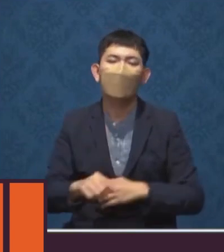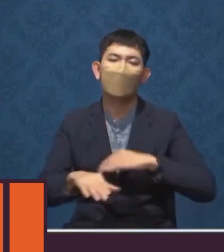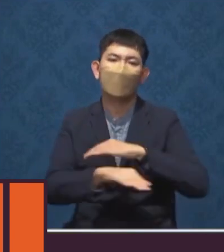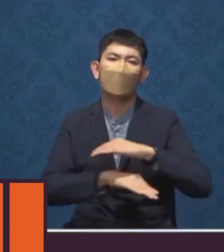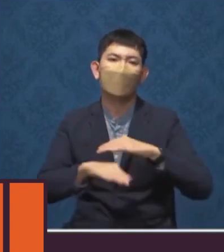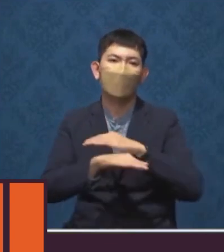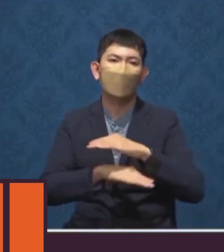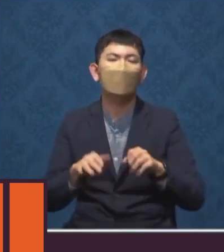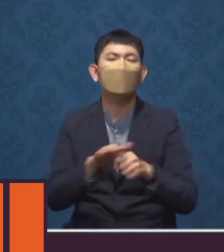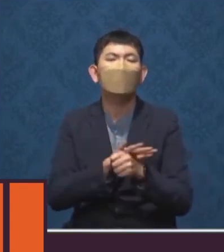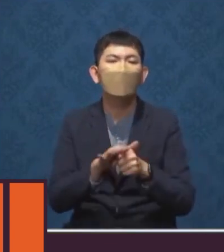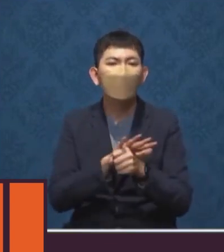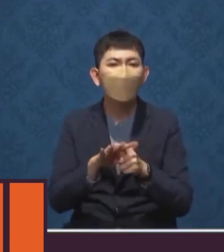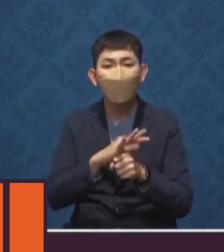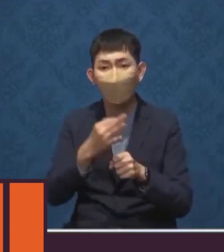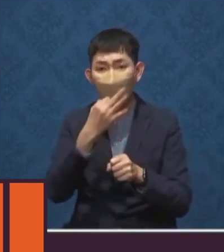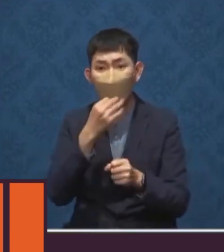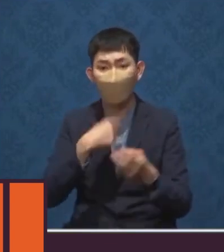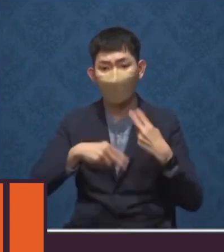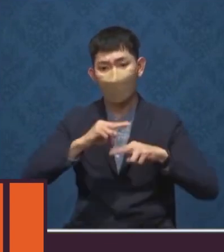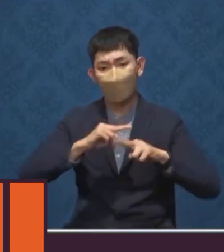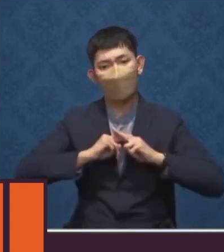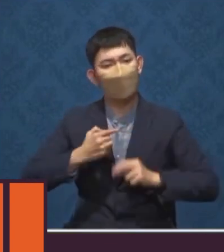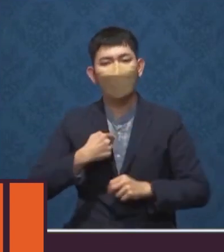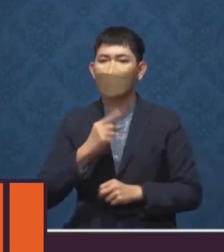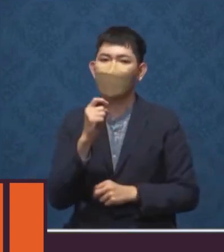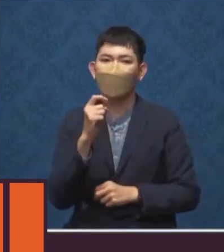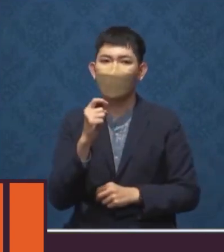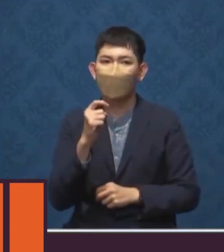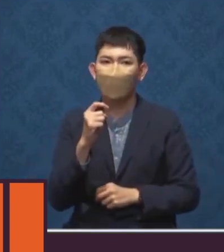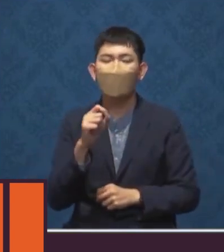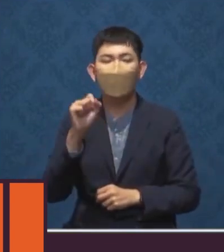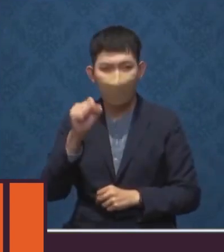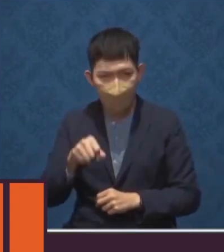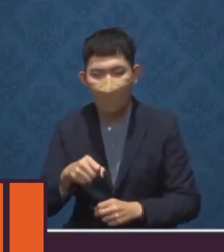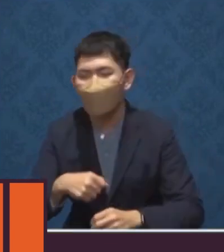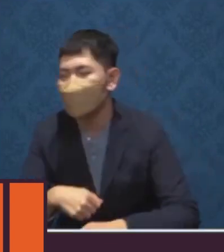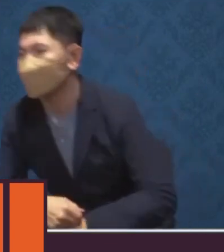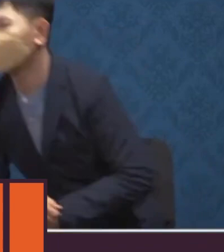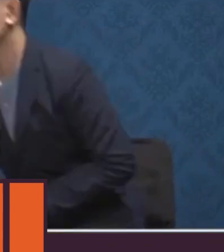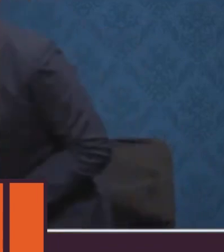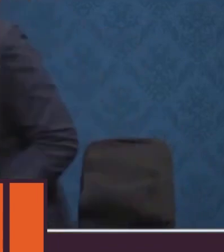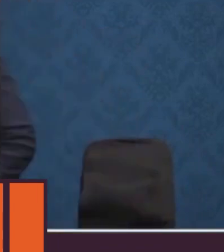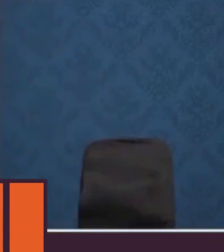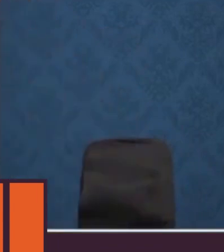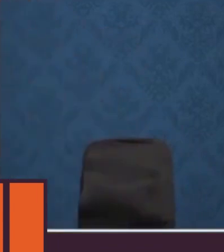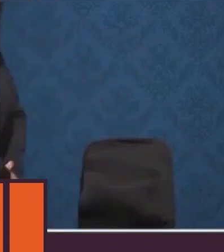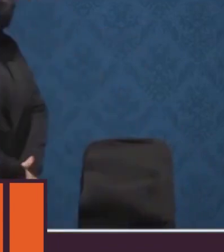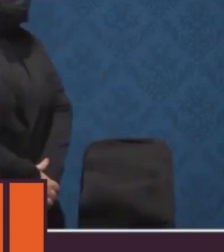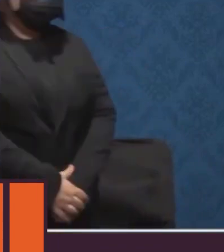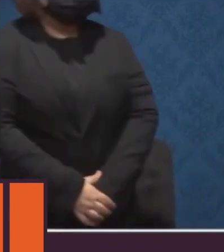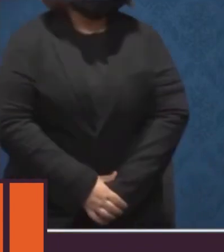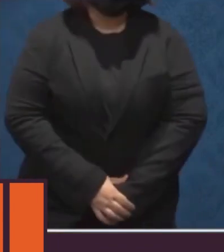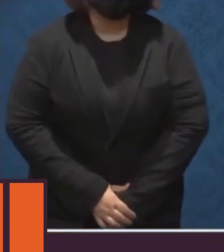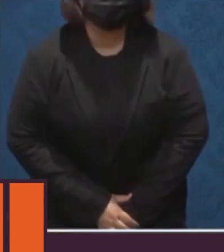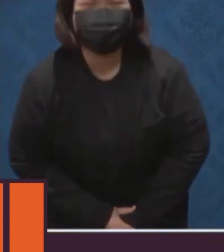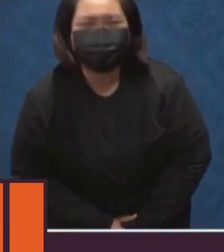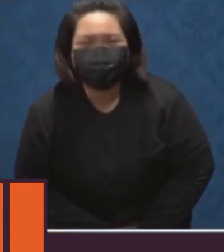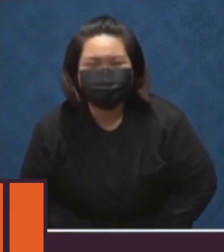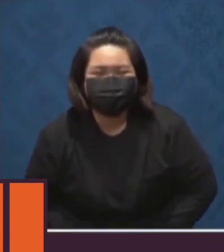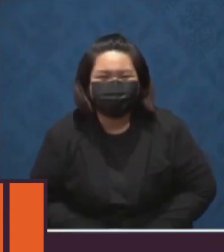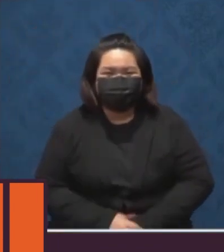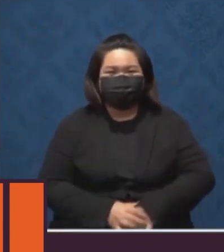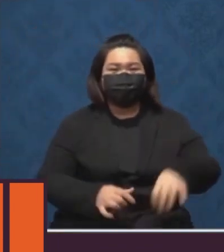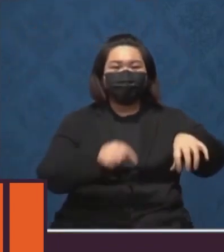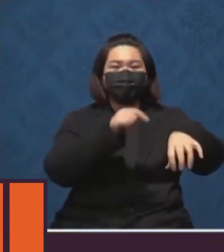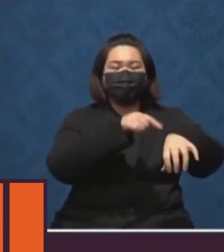ยไมสามารถประตอบอชีพเพื่เหยตันเองได้และแ่นอนครับหน่วยงานทจะตองเขมาแ้ไขปัญหานี้กคือกลพัฒนาส